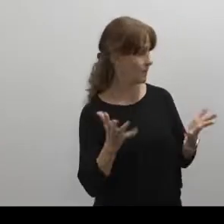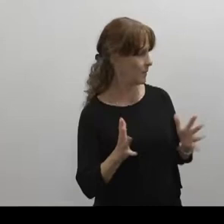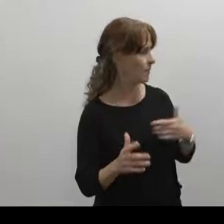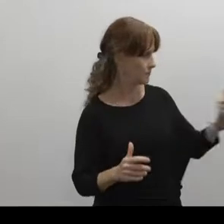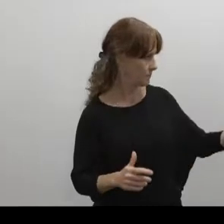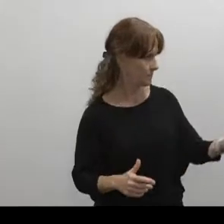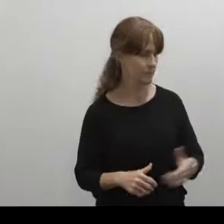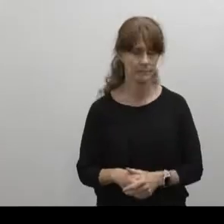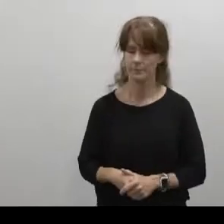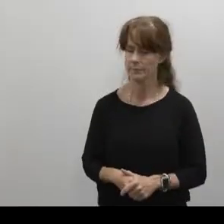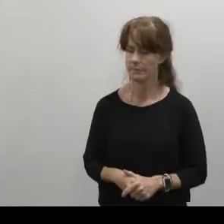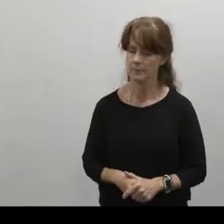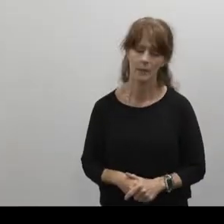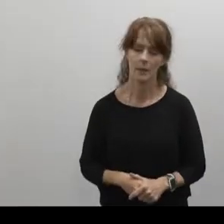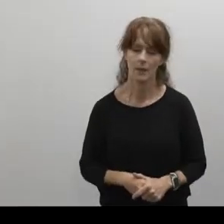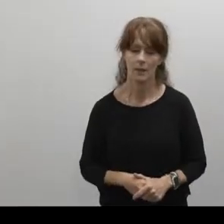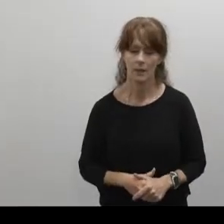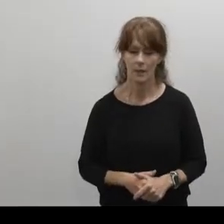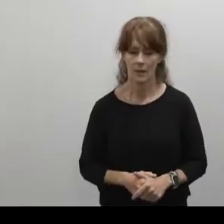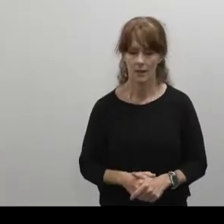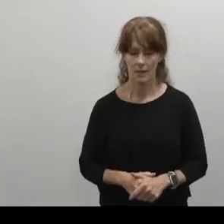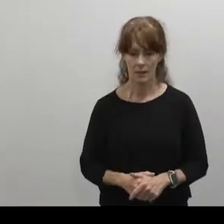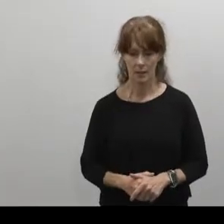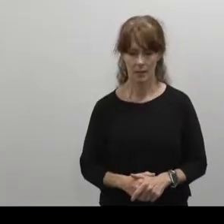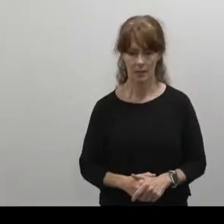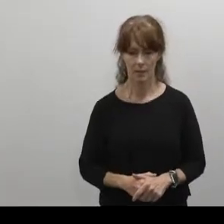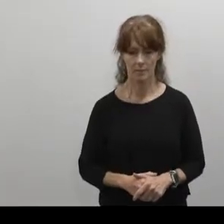Ở con tràn lục.